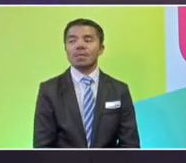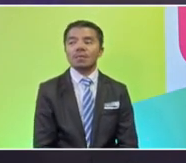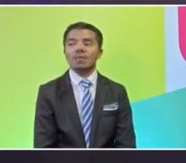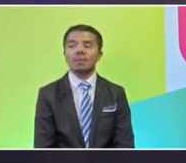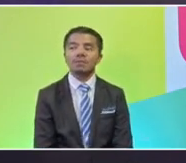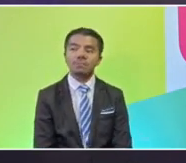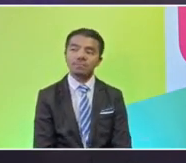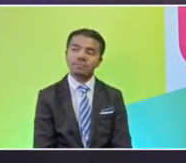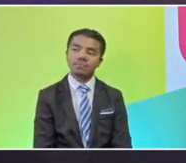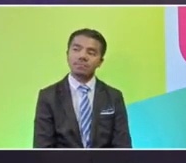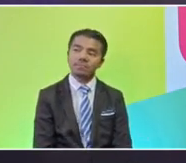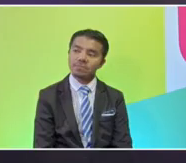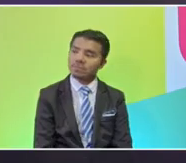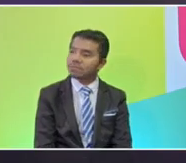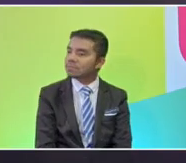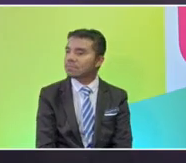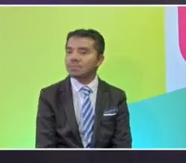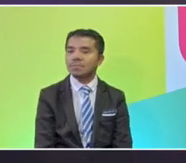ini adalah